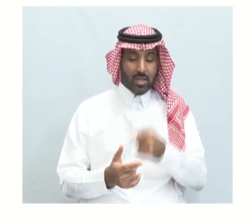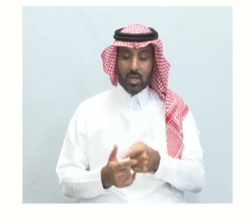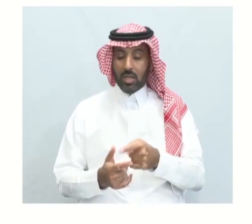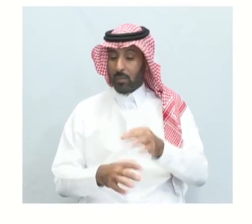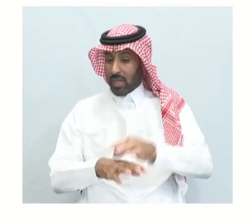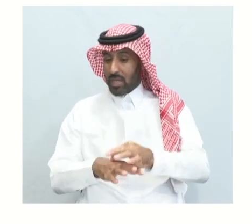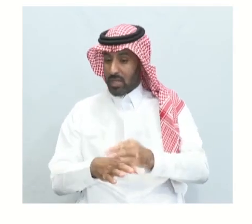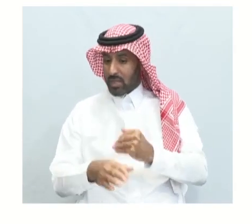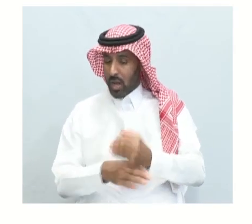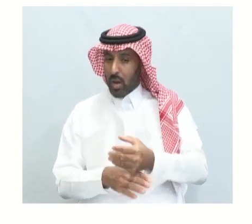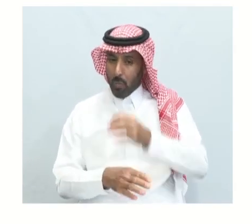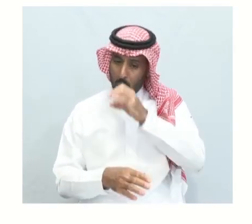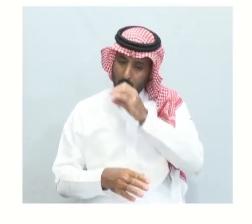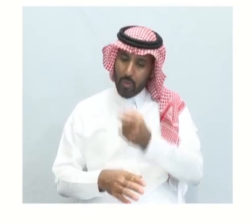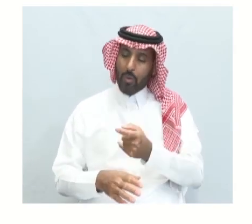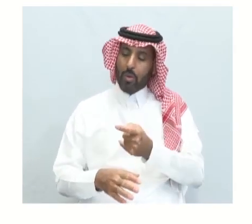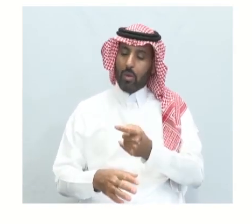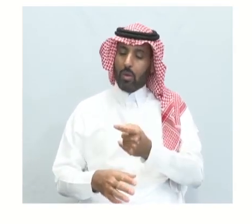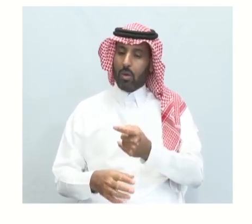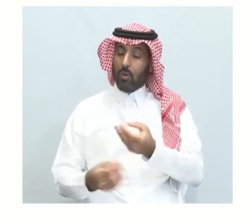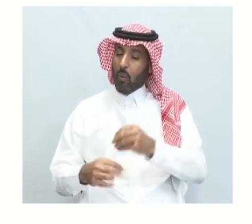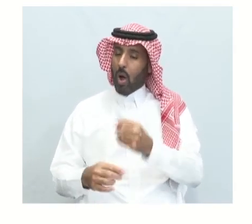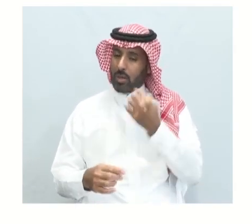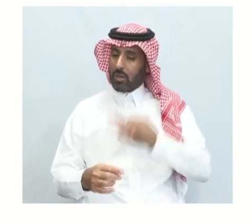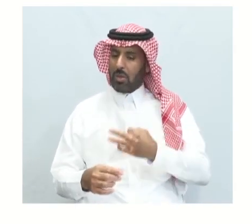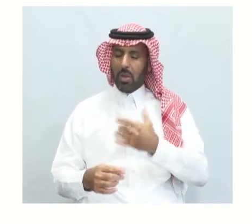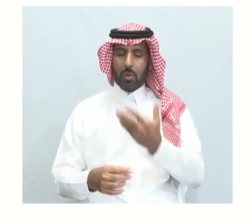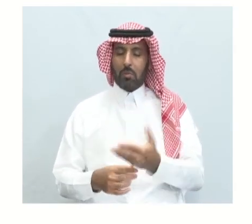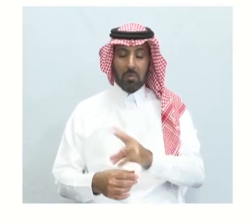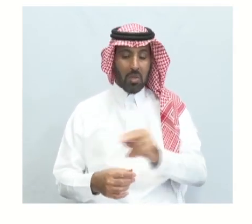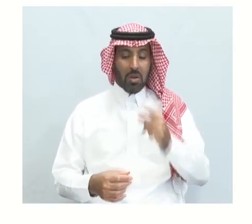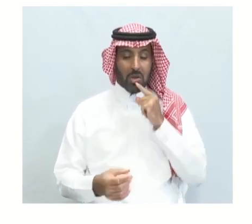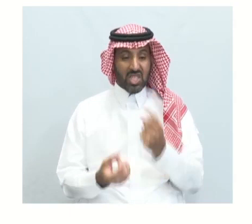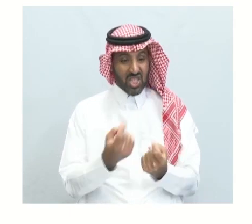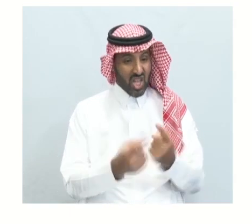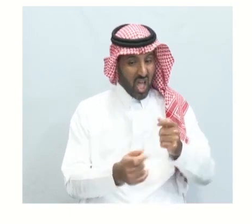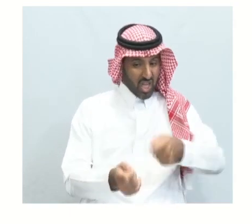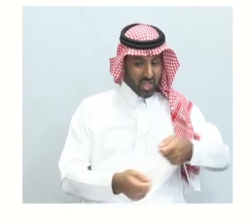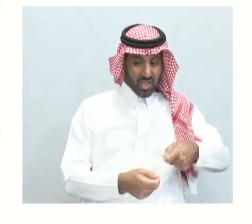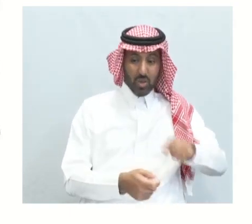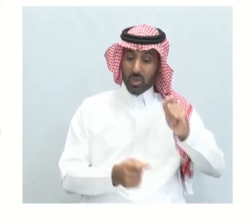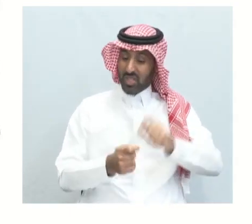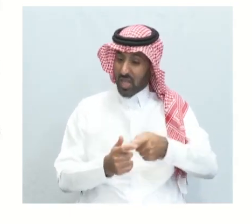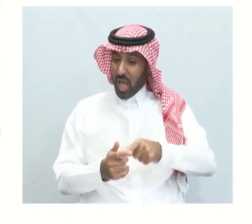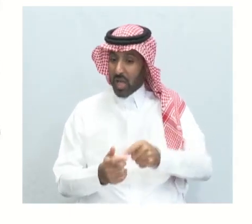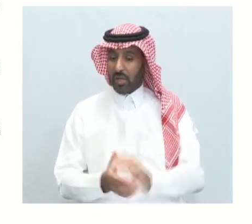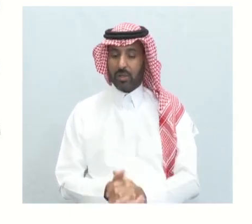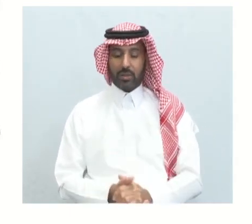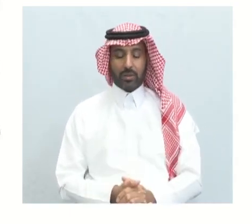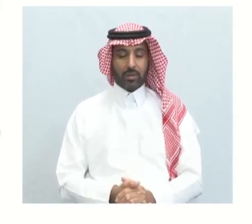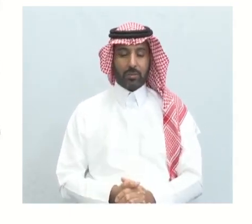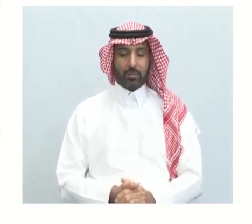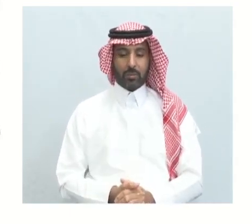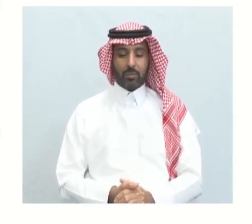الانسان بصوره كبيره ولها استعمالات متعدده مثل الزراعه والصناعه